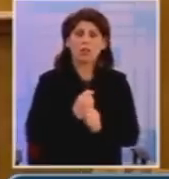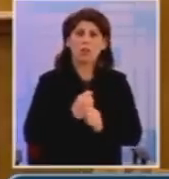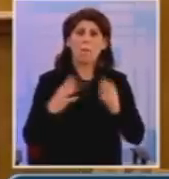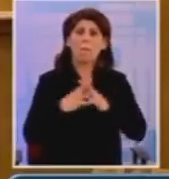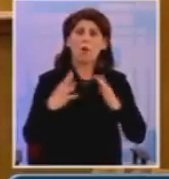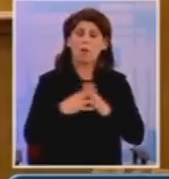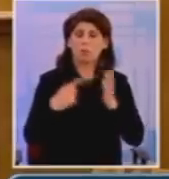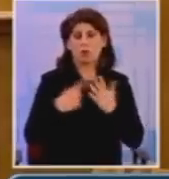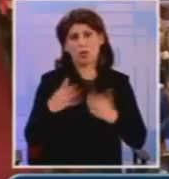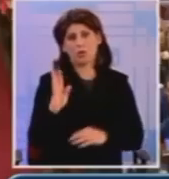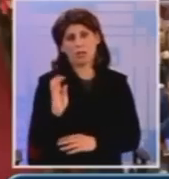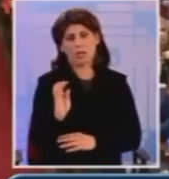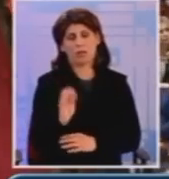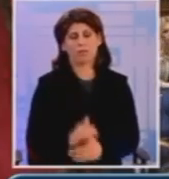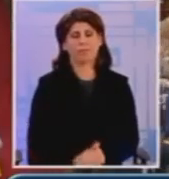και της κατοχής.